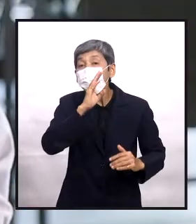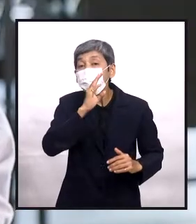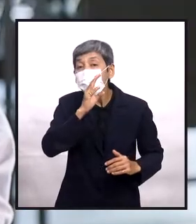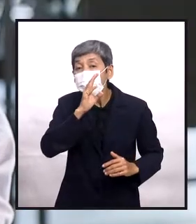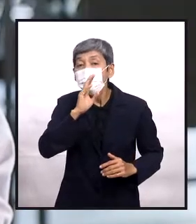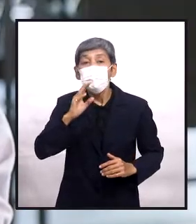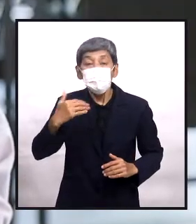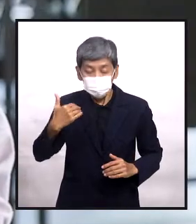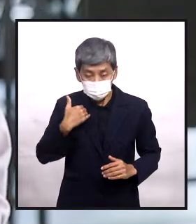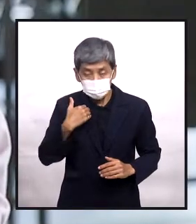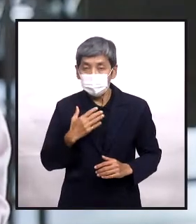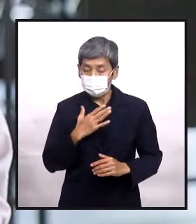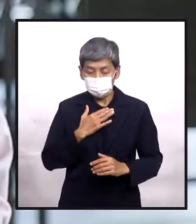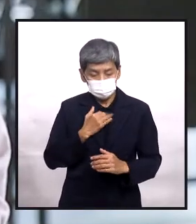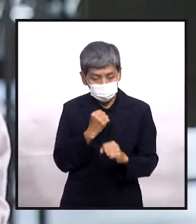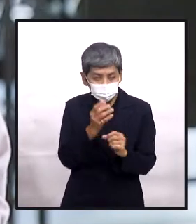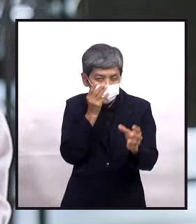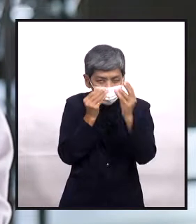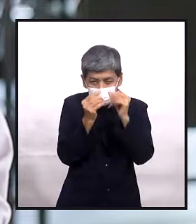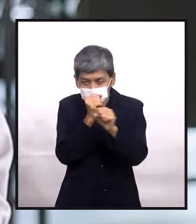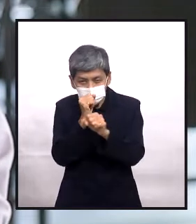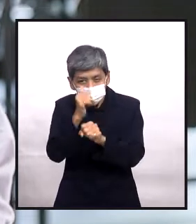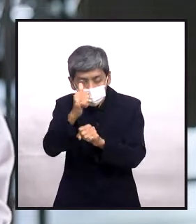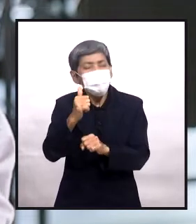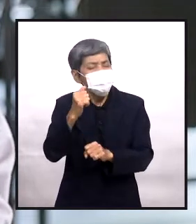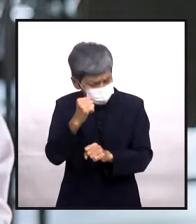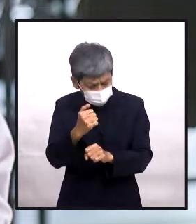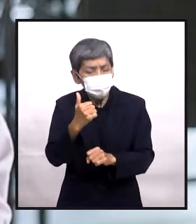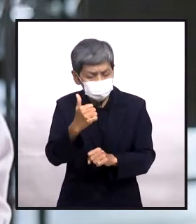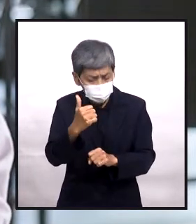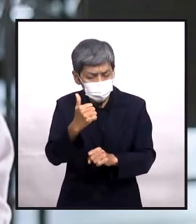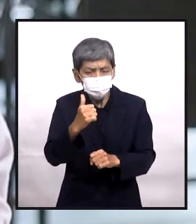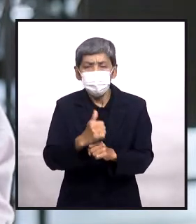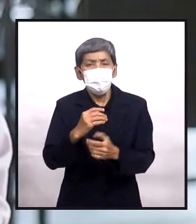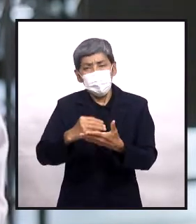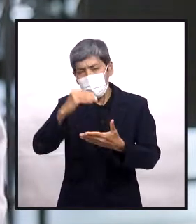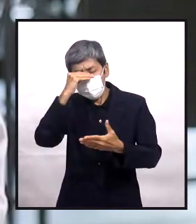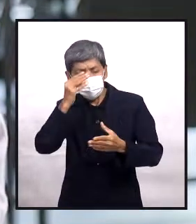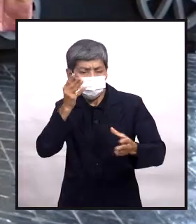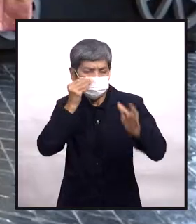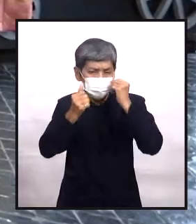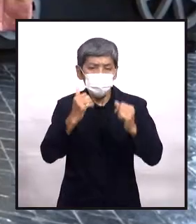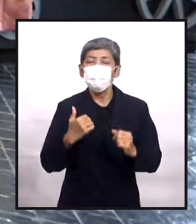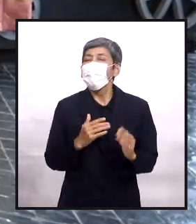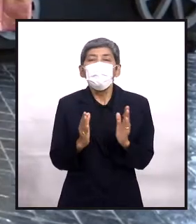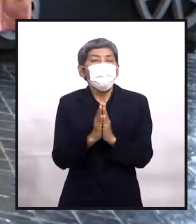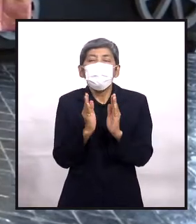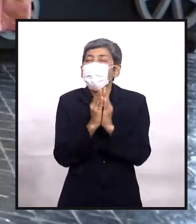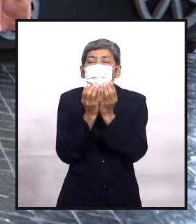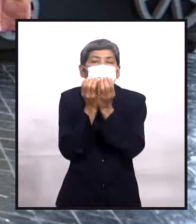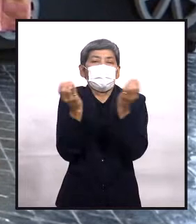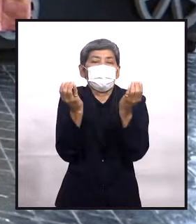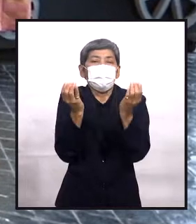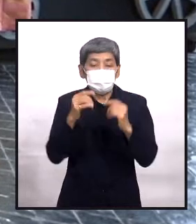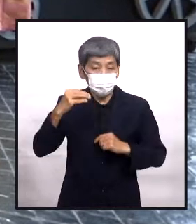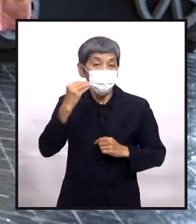คุณมีเครื่องมือในการเข้าถึงเนี่ยน ะ ก็สามารถเข้ามาเรียนได้อันนี้ก็รวมถึงธรรมะด้วย